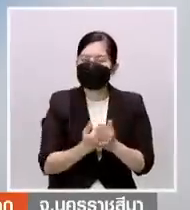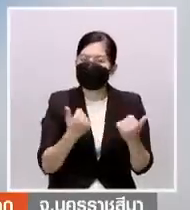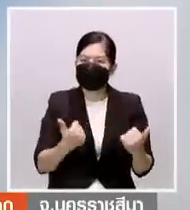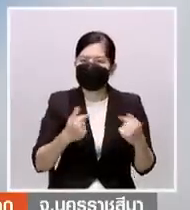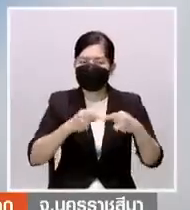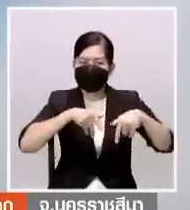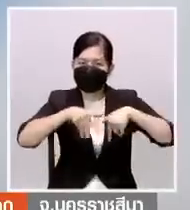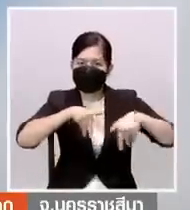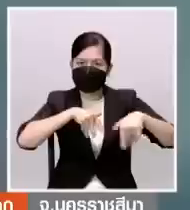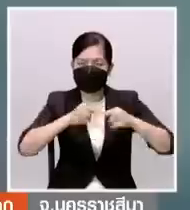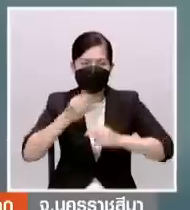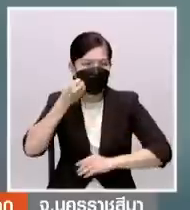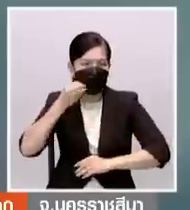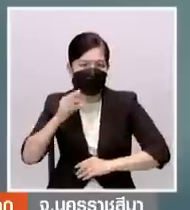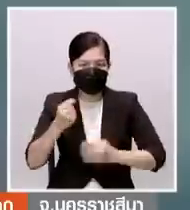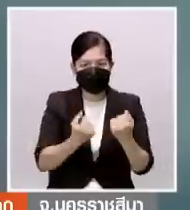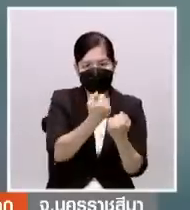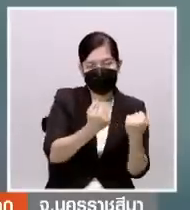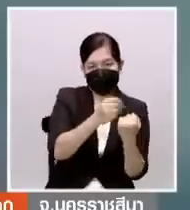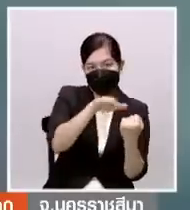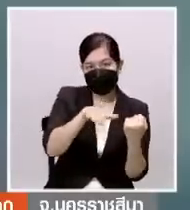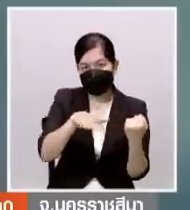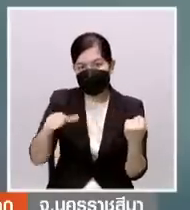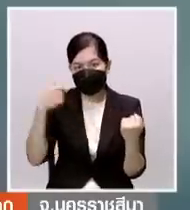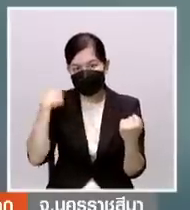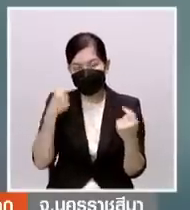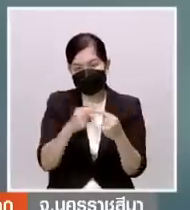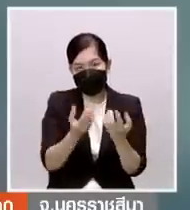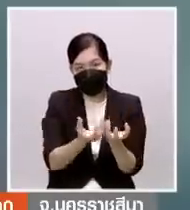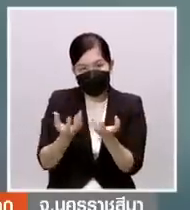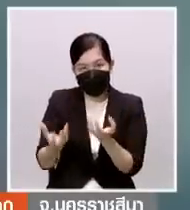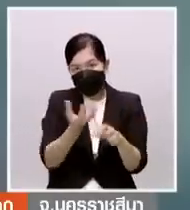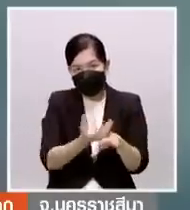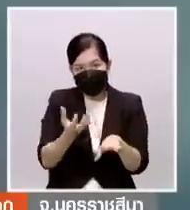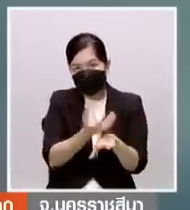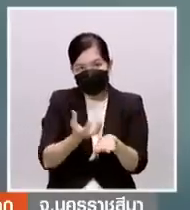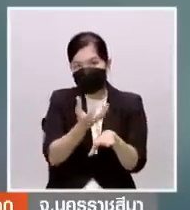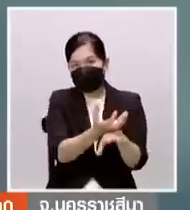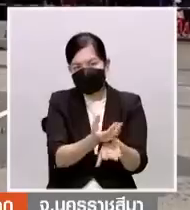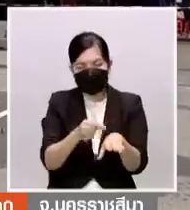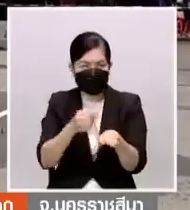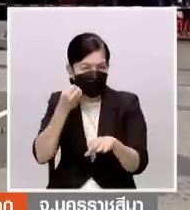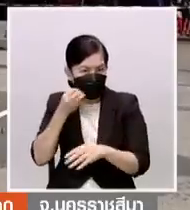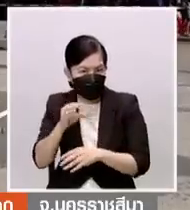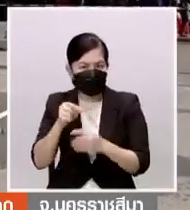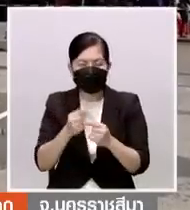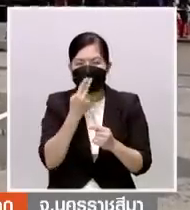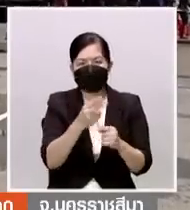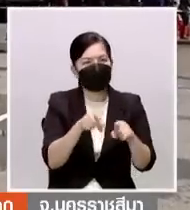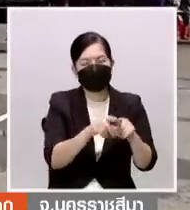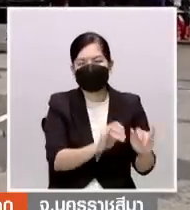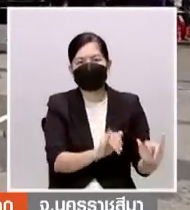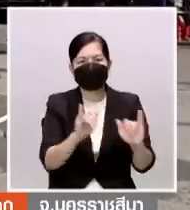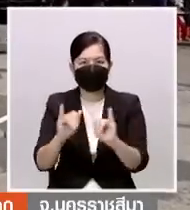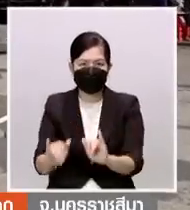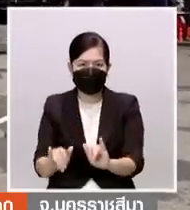ากสังเกตเห็นรถกระบะแต่ละคันเนี่ยก็จะมีการขนข้าวของเครื่องใช้จำเป็นอะเต็มหลังกระบะเลยครับลักษณะเหมือนย้ายบ้านยังไงอย่างนั้นเล